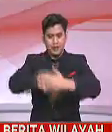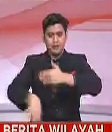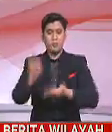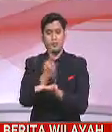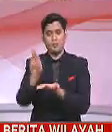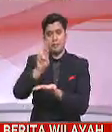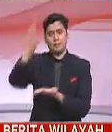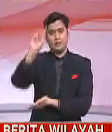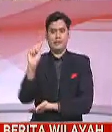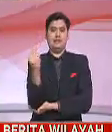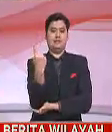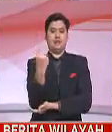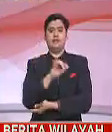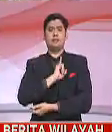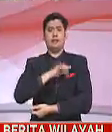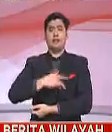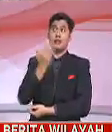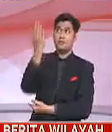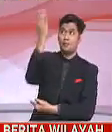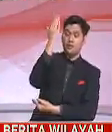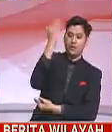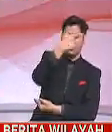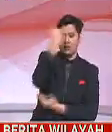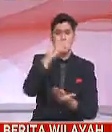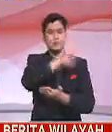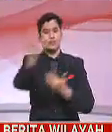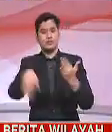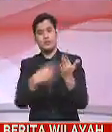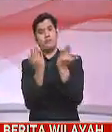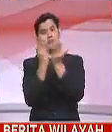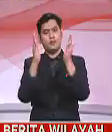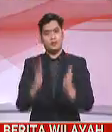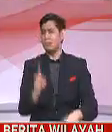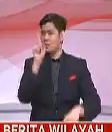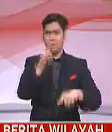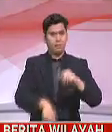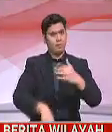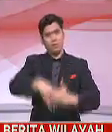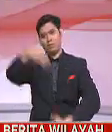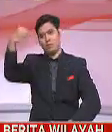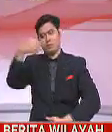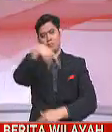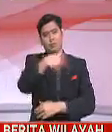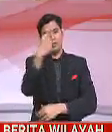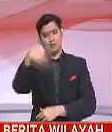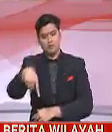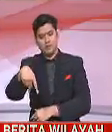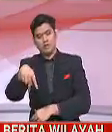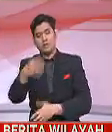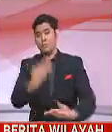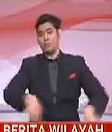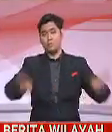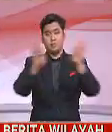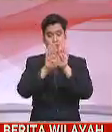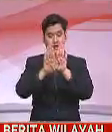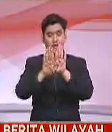amat bersyukur dengan program ini kerana ialah pelajar semua tak dapat keluar sebab PKP, kampus pun lockdown. So, dengan adanya program